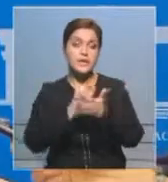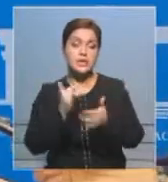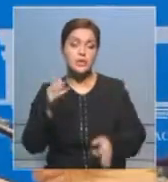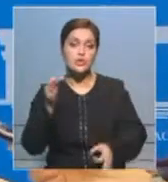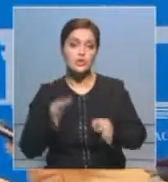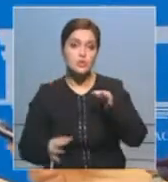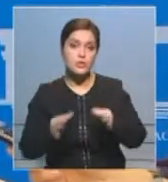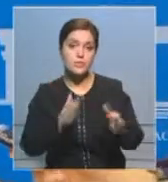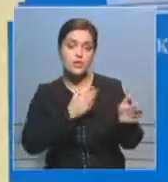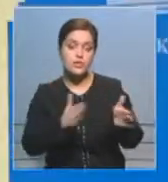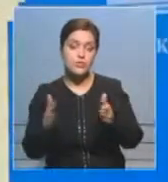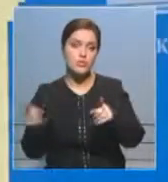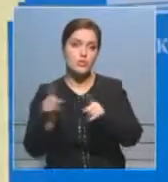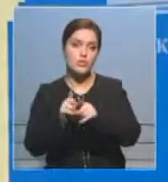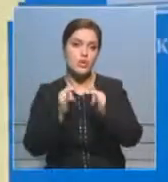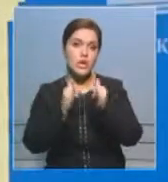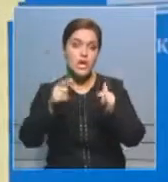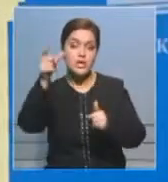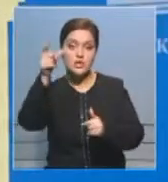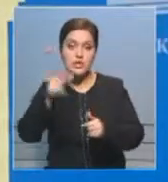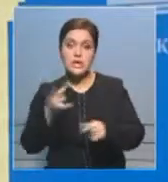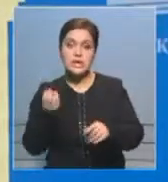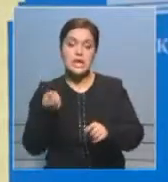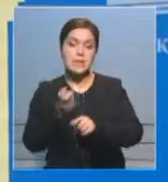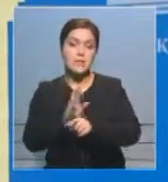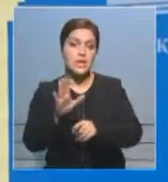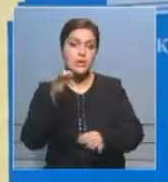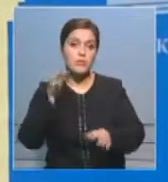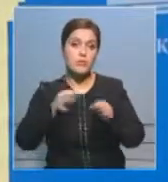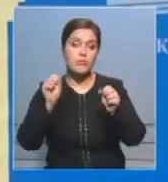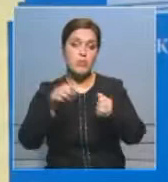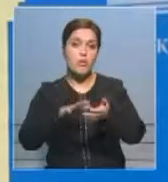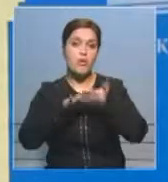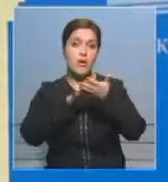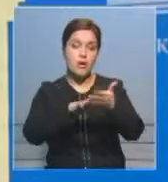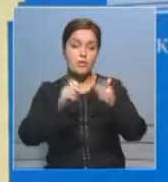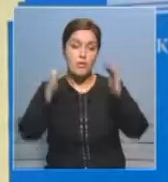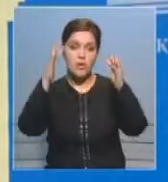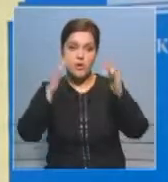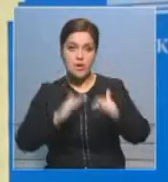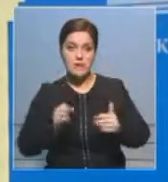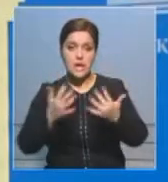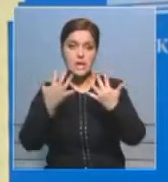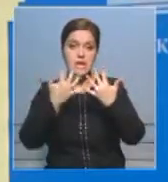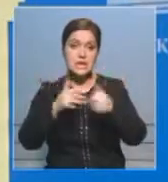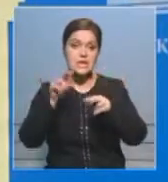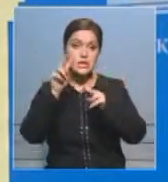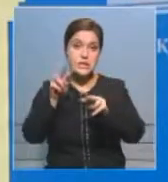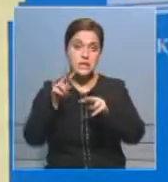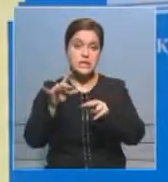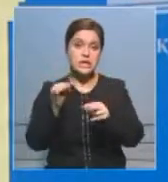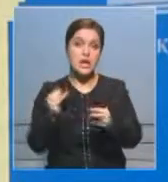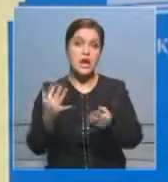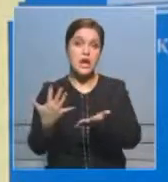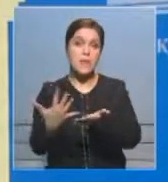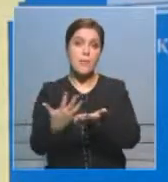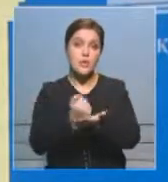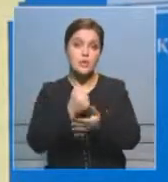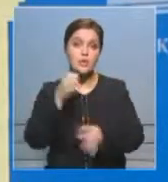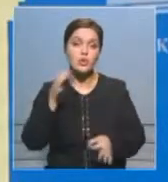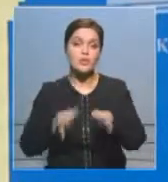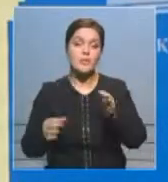не исключения человек не приходя суд может подавать документы следить и соответственно получать судебные документы